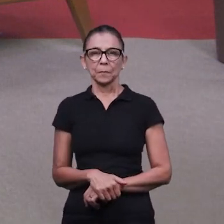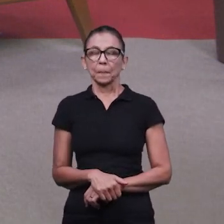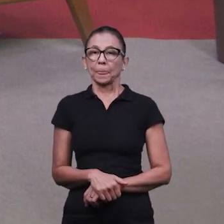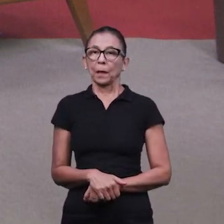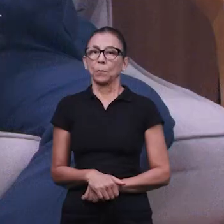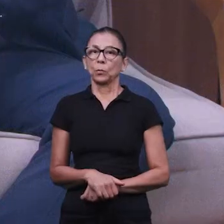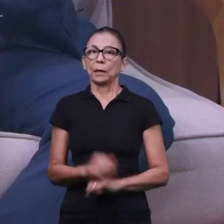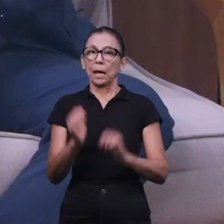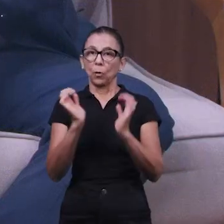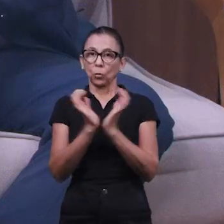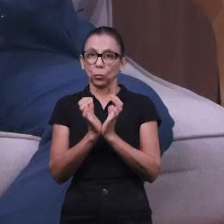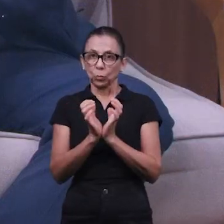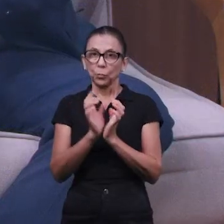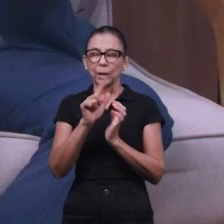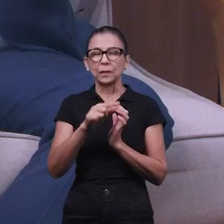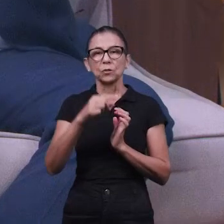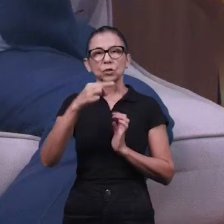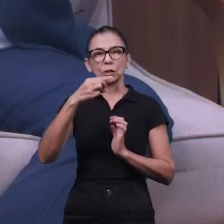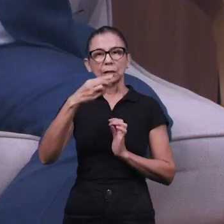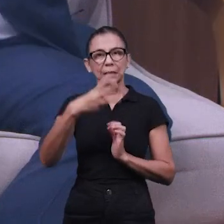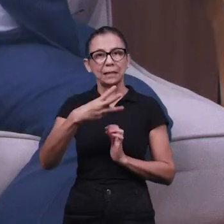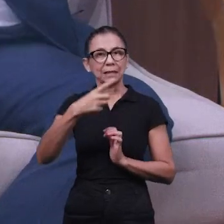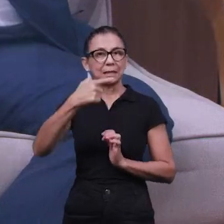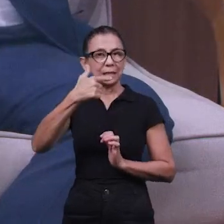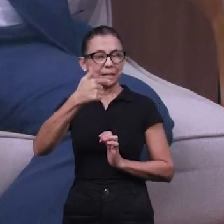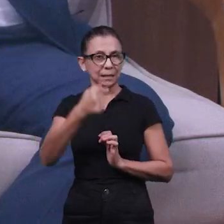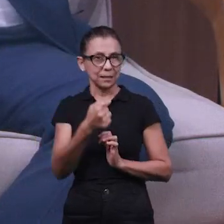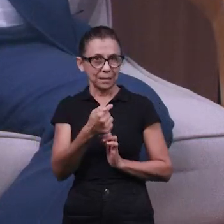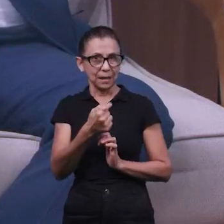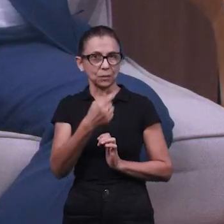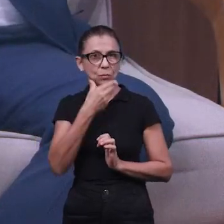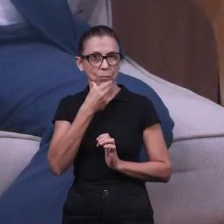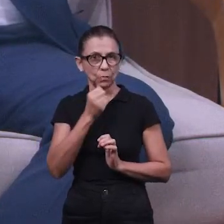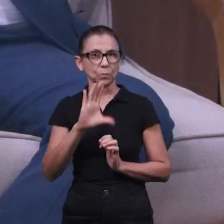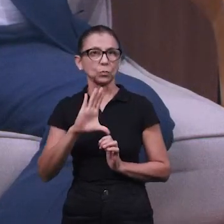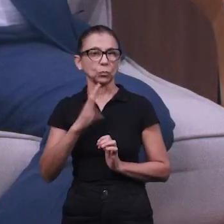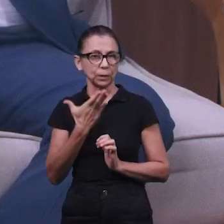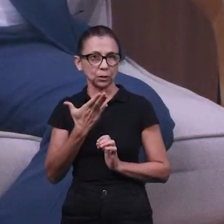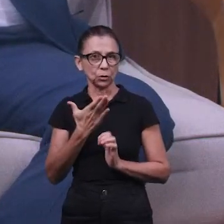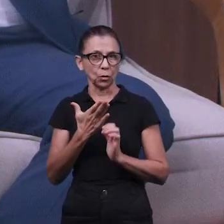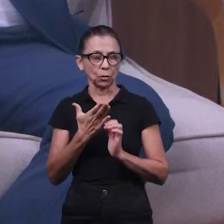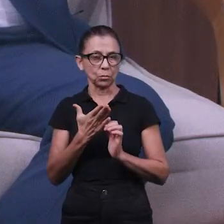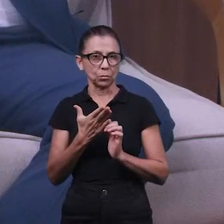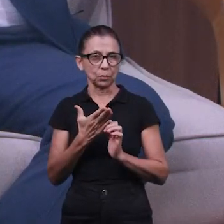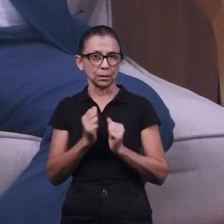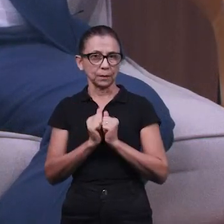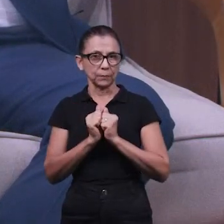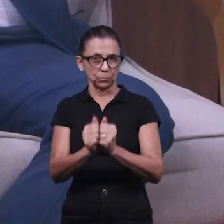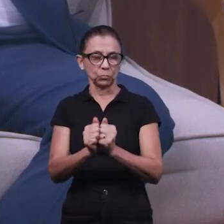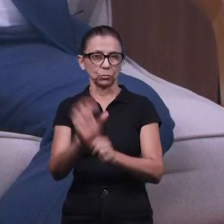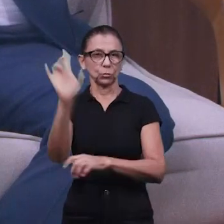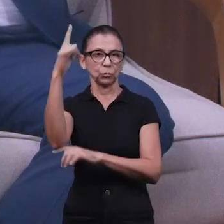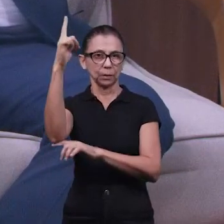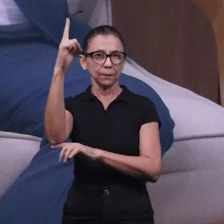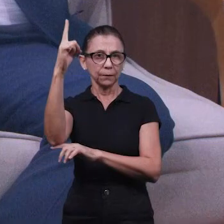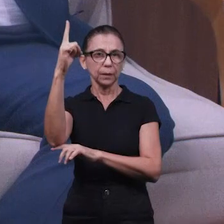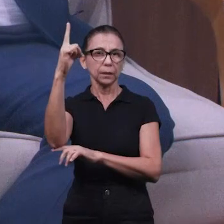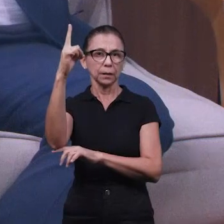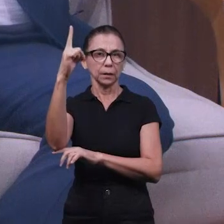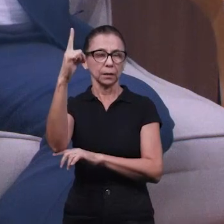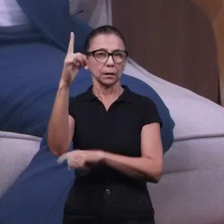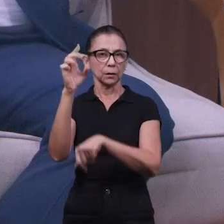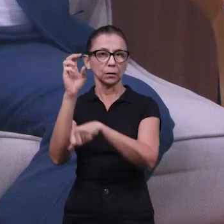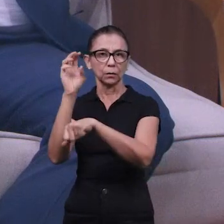ici, c'était 37 vaillants, n'est-ce pas? C'était la liste. Et bien sûr que nous, Josias,